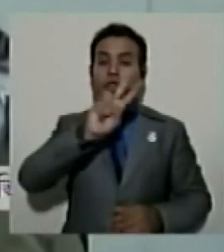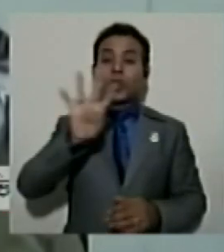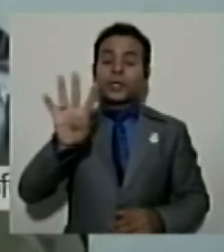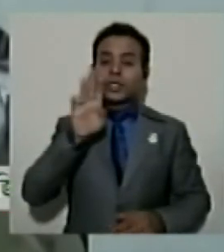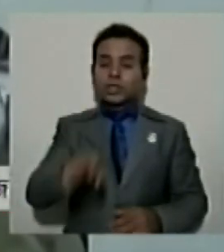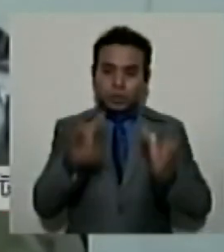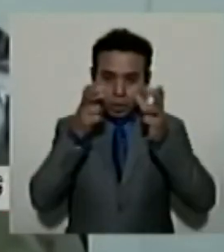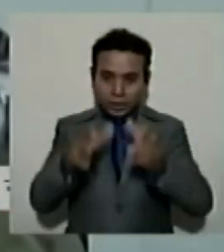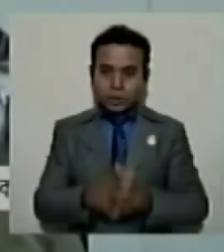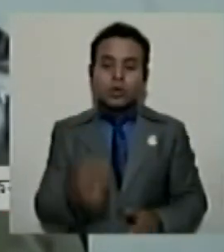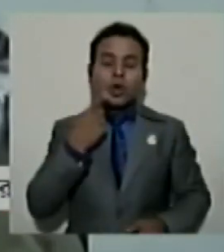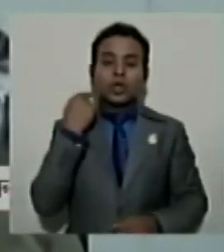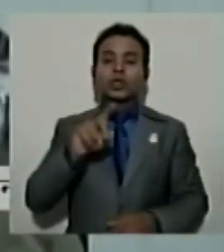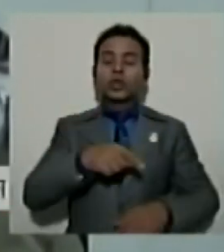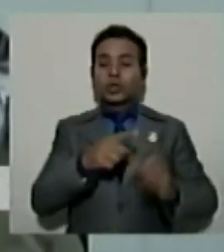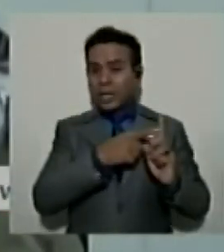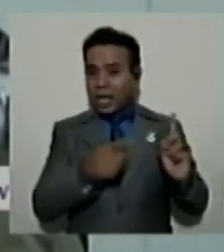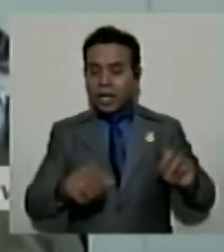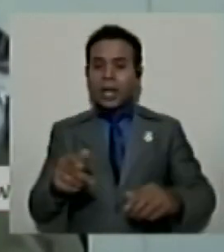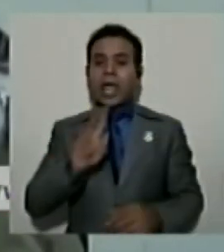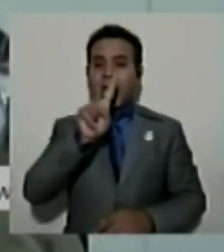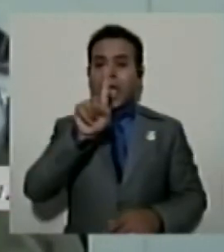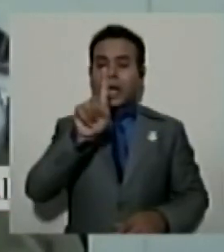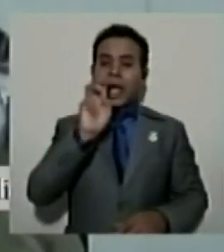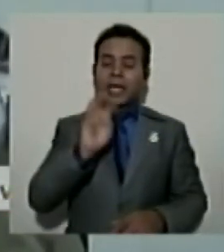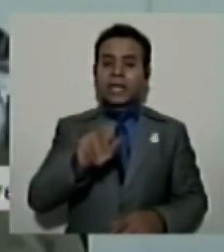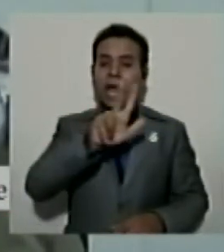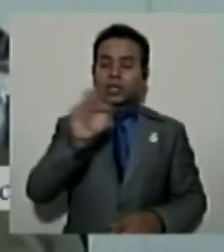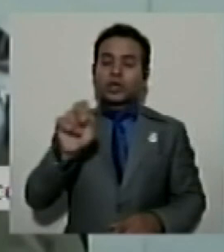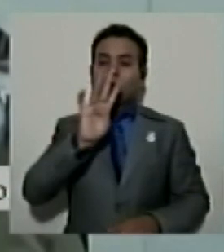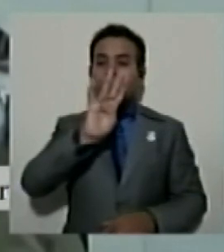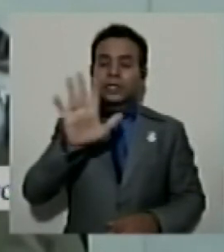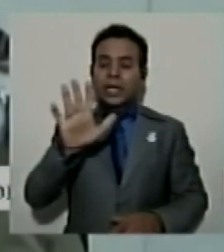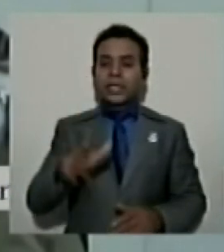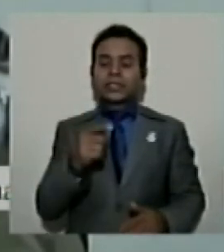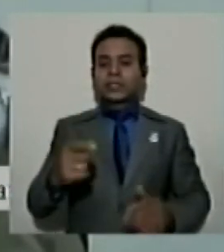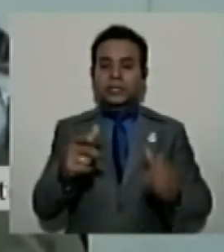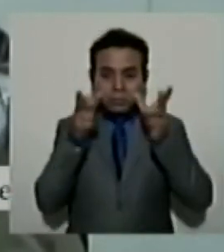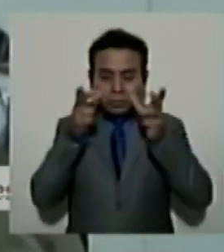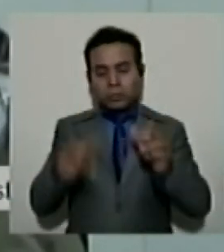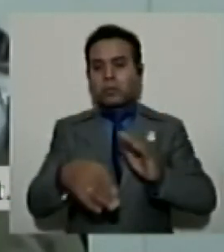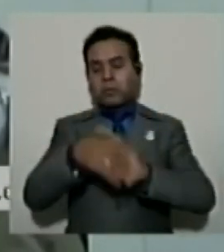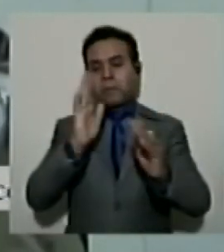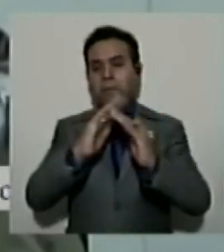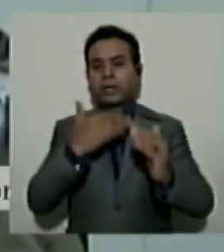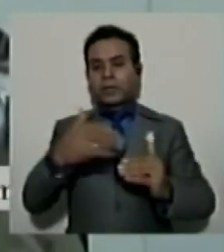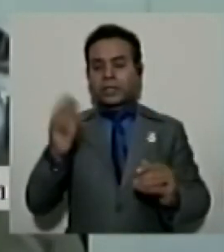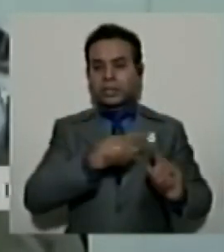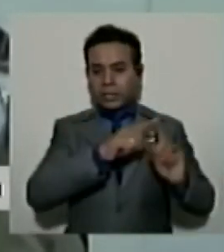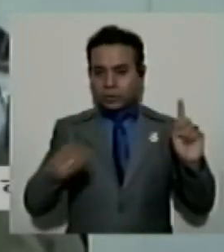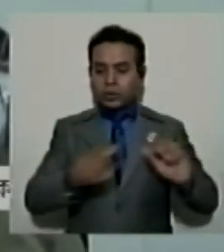1845 জন এবং এ পর্যন্ত 75812 জন। বর্তমানে হোম কোয়ারেন্টাইনে আছেন